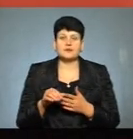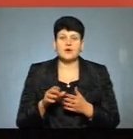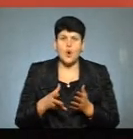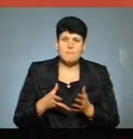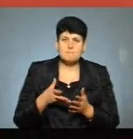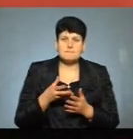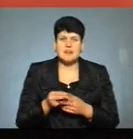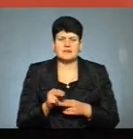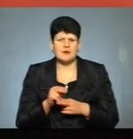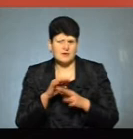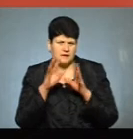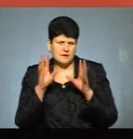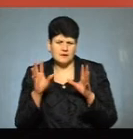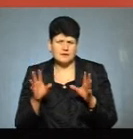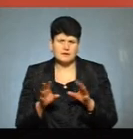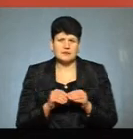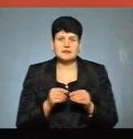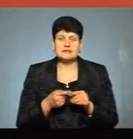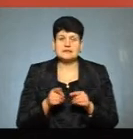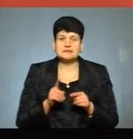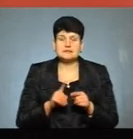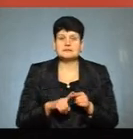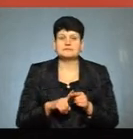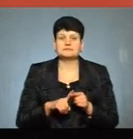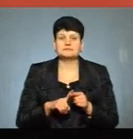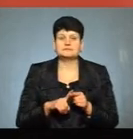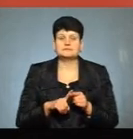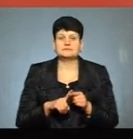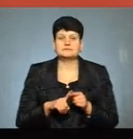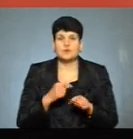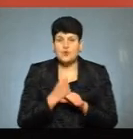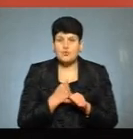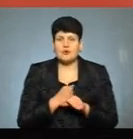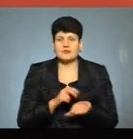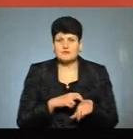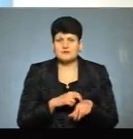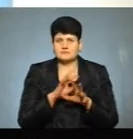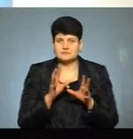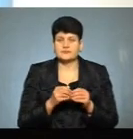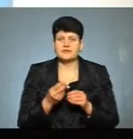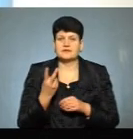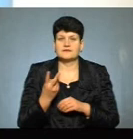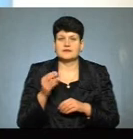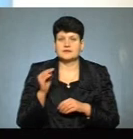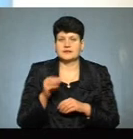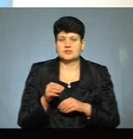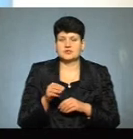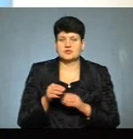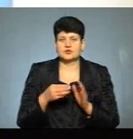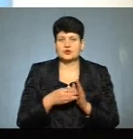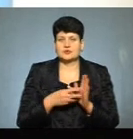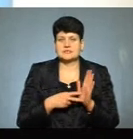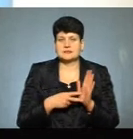оплата лікування. Перебування в стаціонарі, оплата роботи лікаря – це від 2 тисяч до